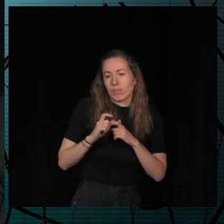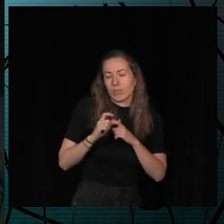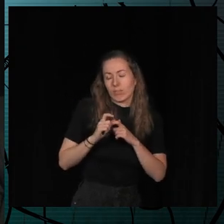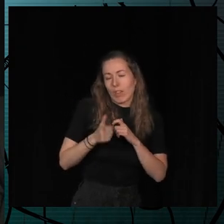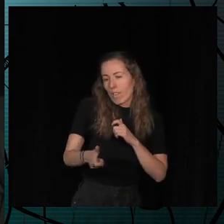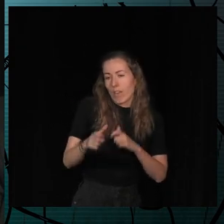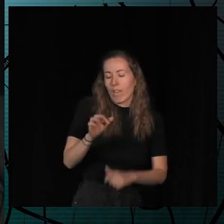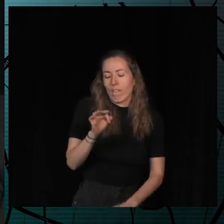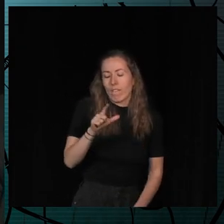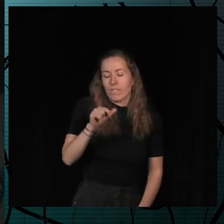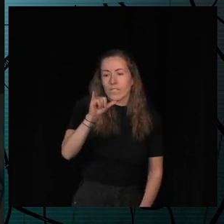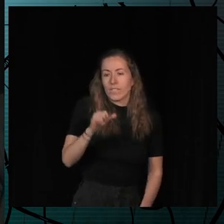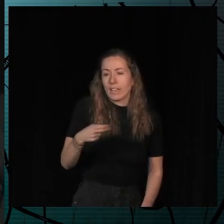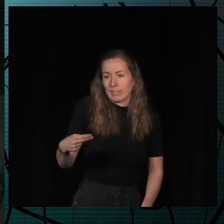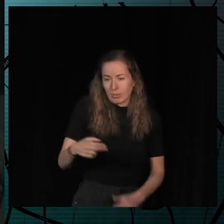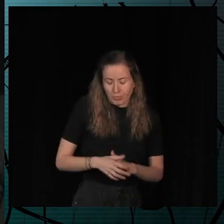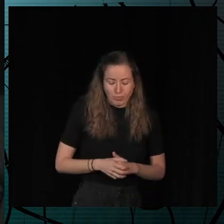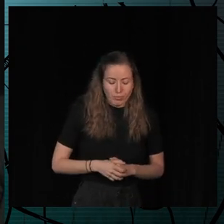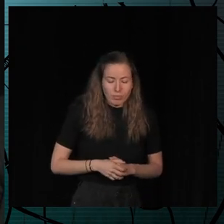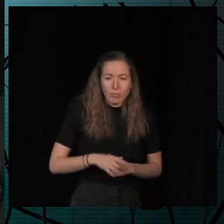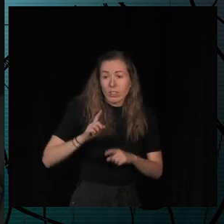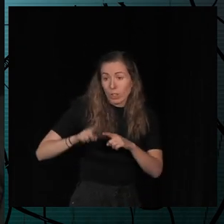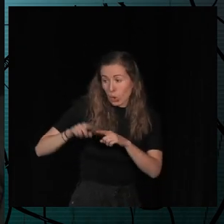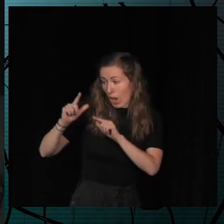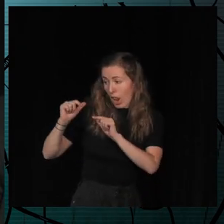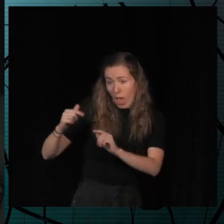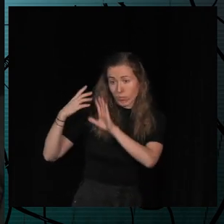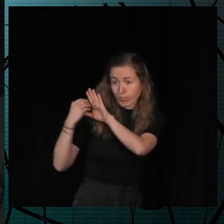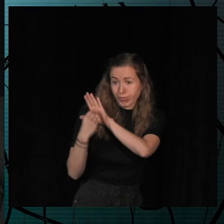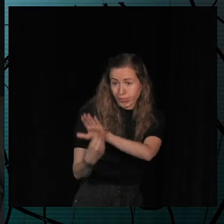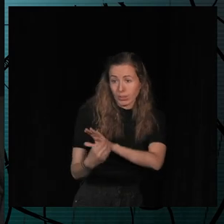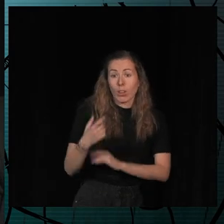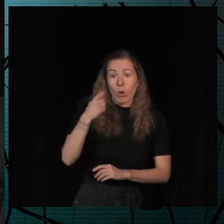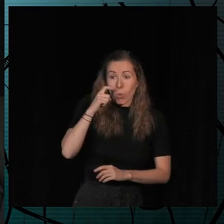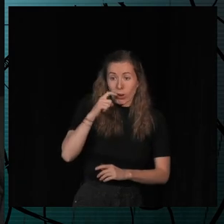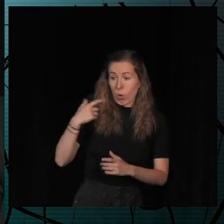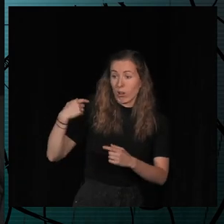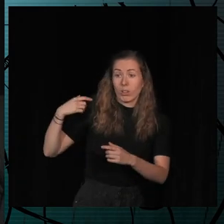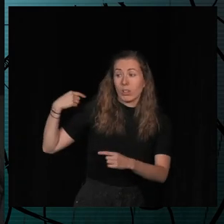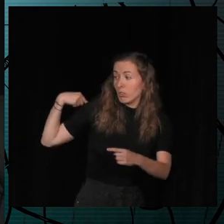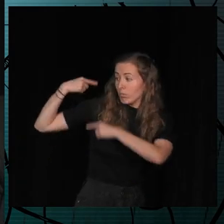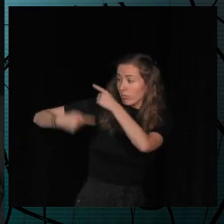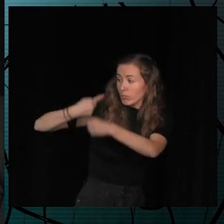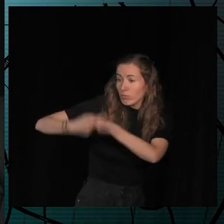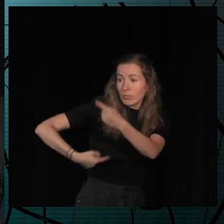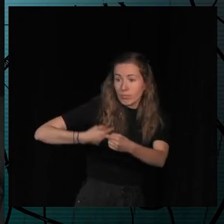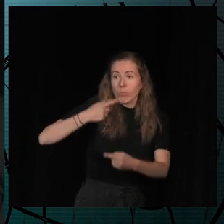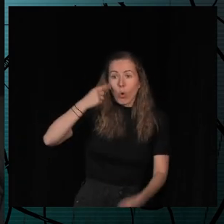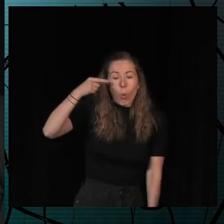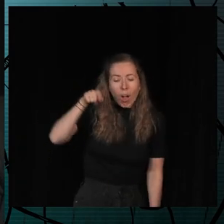montre c'est quelque chose qui est résistant d'ailleurs et qui est répliqué depuis des années on montre que finalement de génération en génération on devient de plus en plus